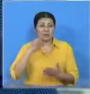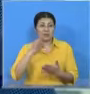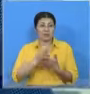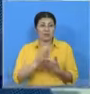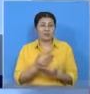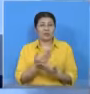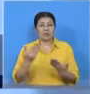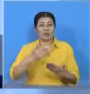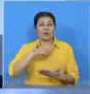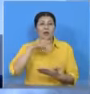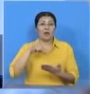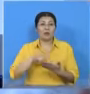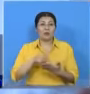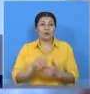вопросы.